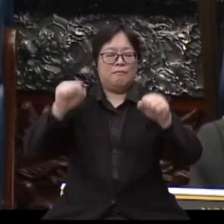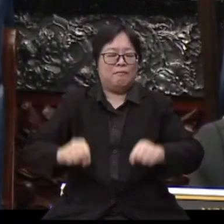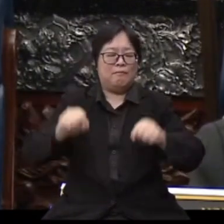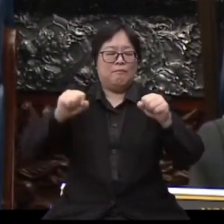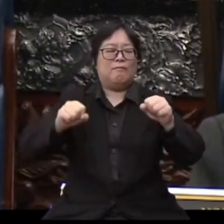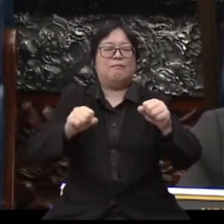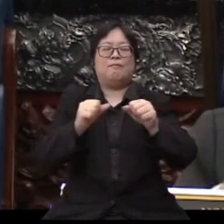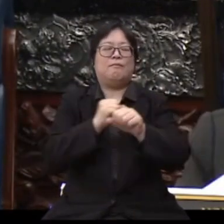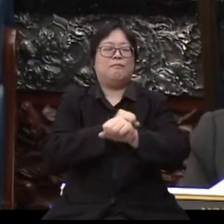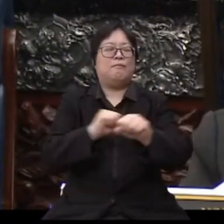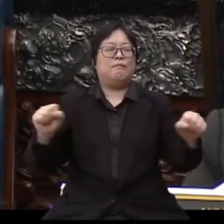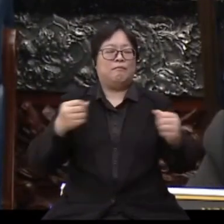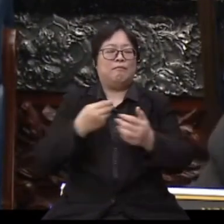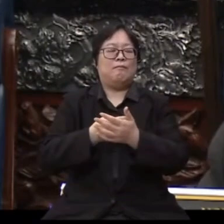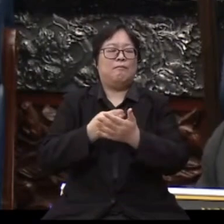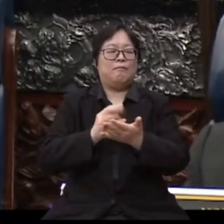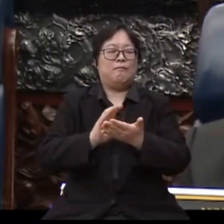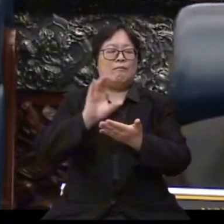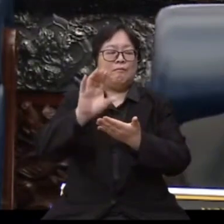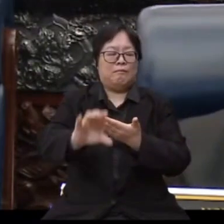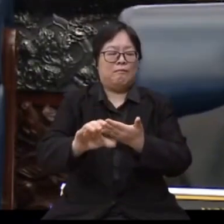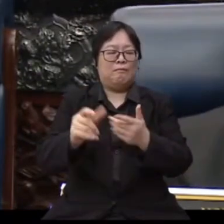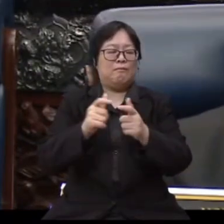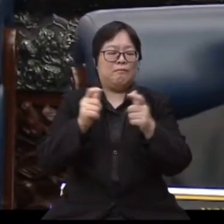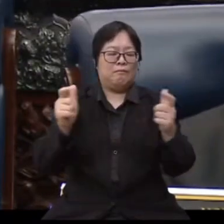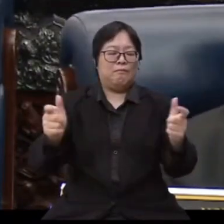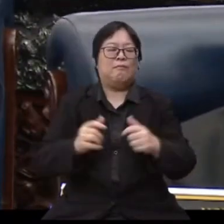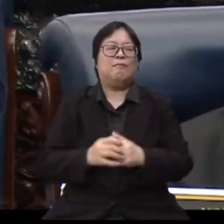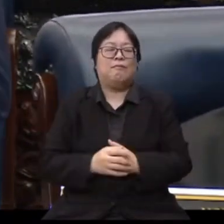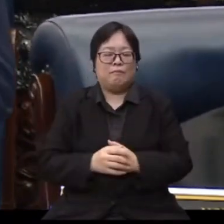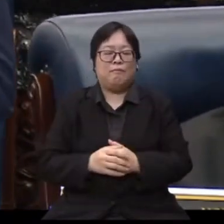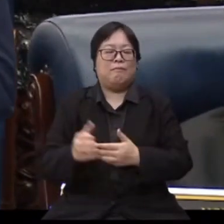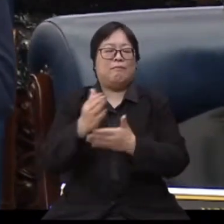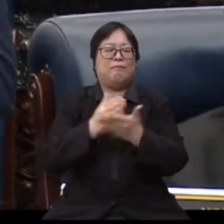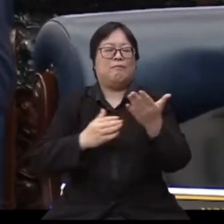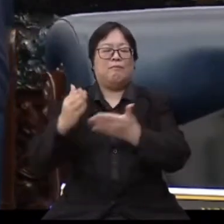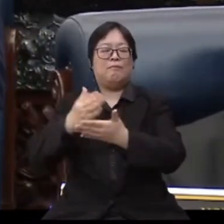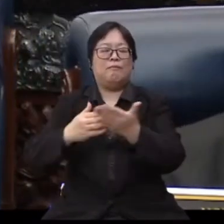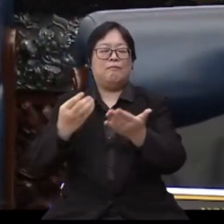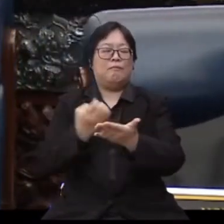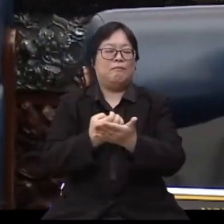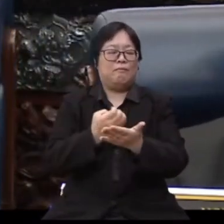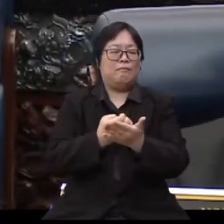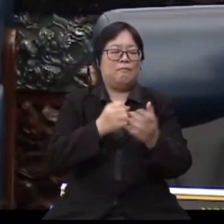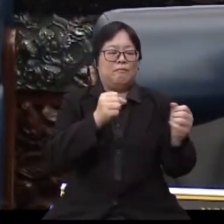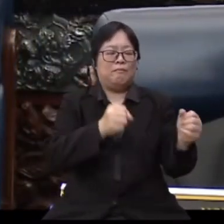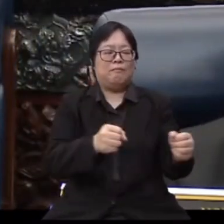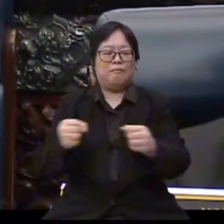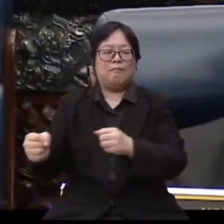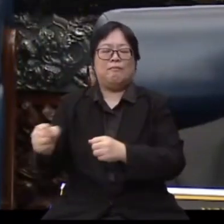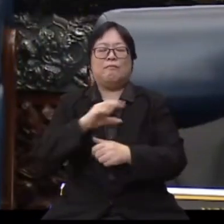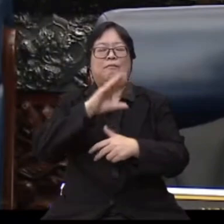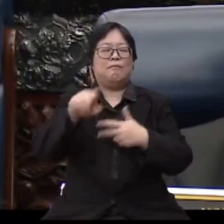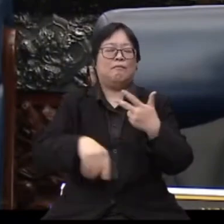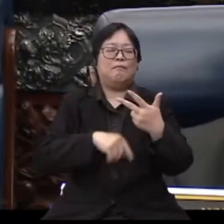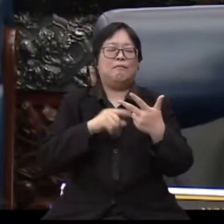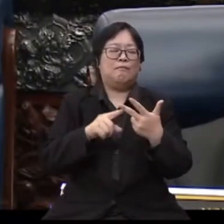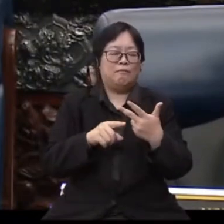terus menyediakan peruntukan pelaburan yang besar dalam sektor-sektor ekonomi strategik. Dan